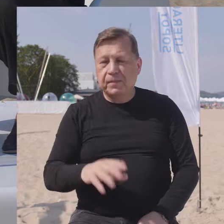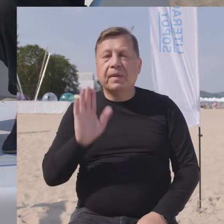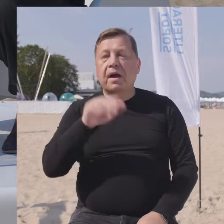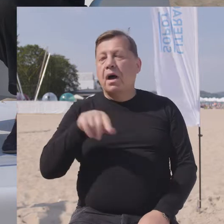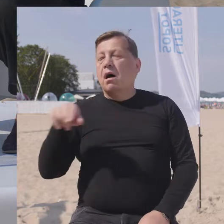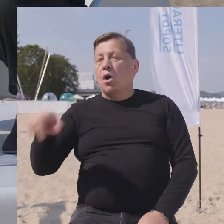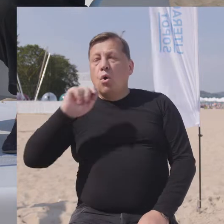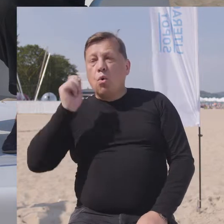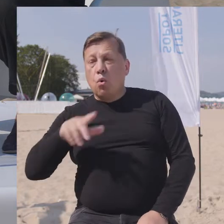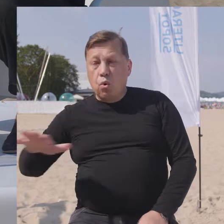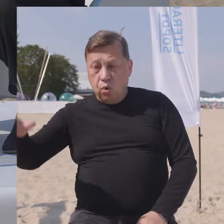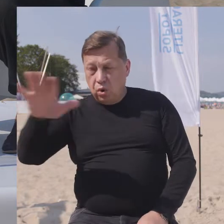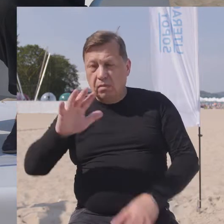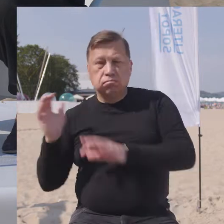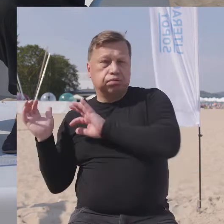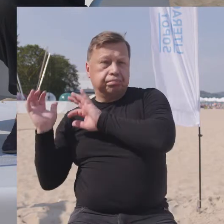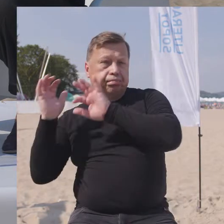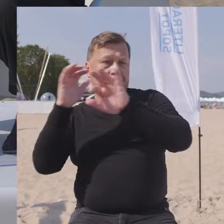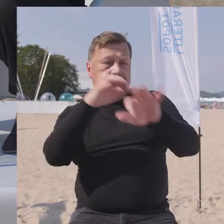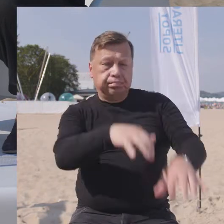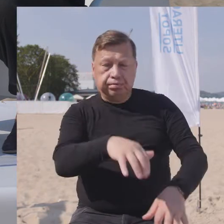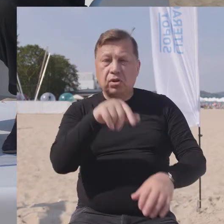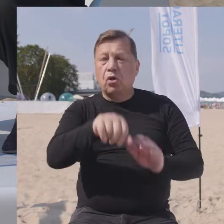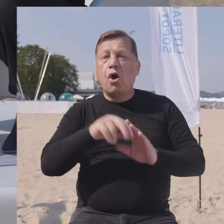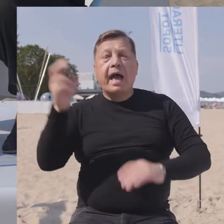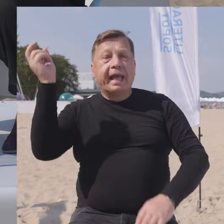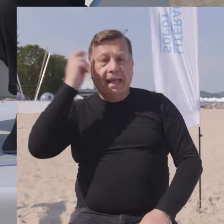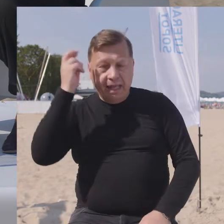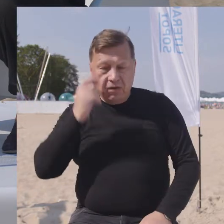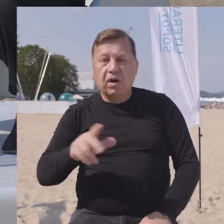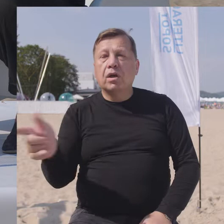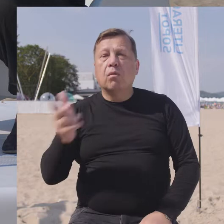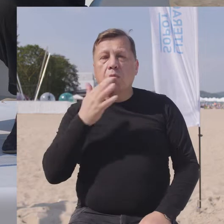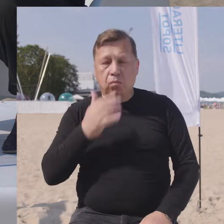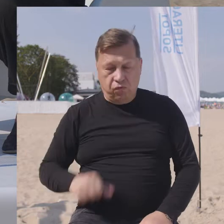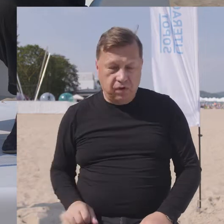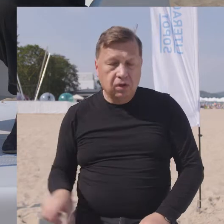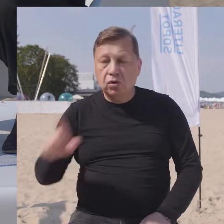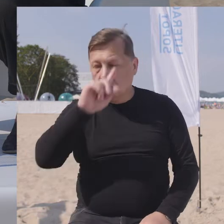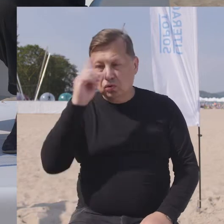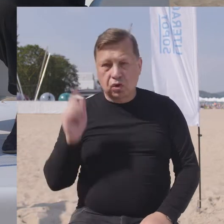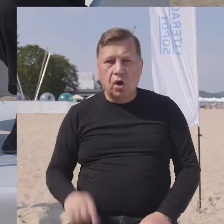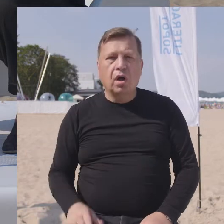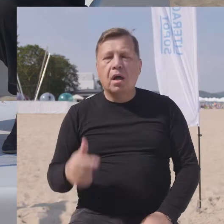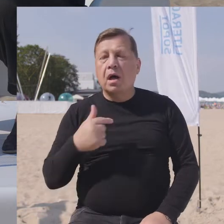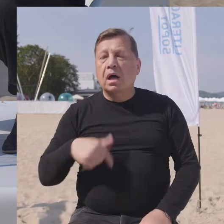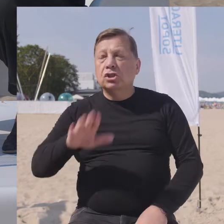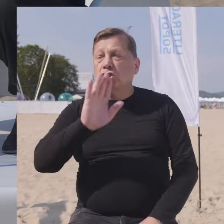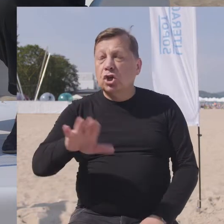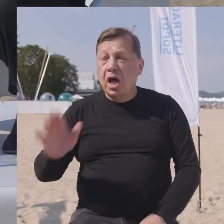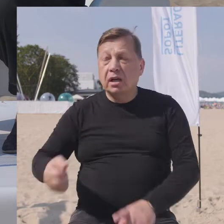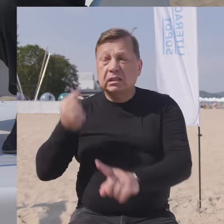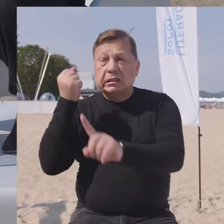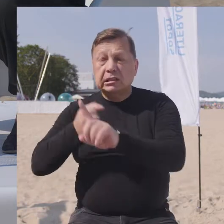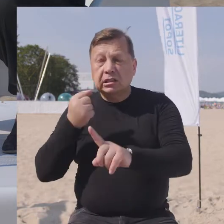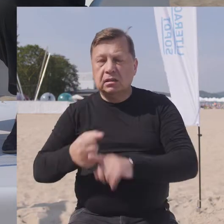kraju przyjechali do Kijowa i powiedzieli bardzo ważne zdanie. Już nigdy nie pozwolimy na to, żeby ktoś bił nasze dzieci. I